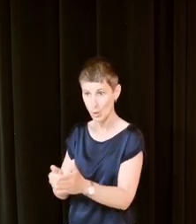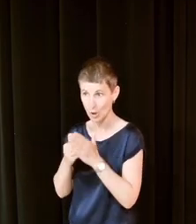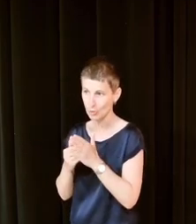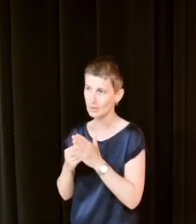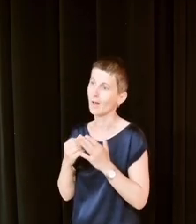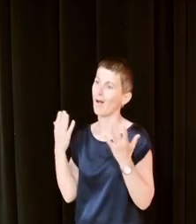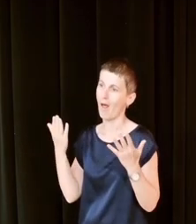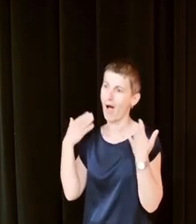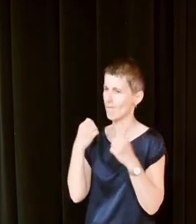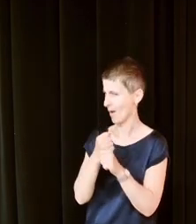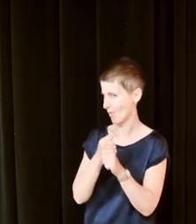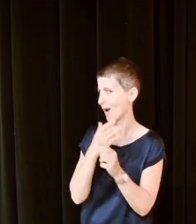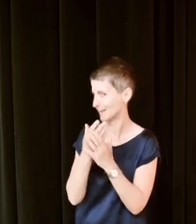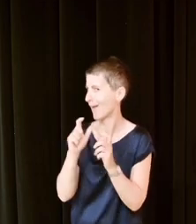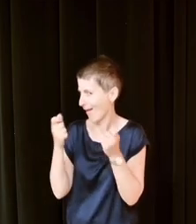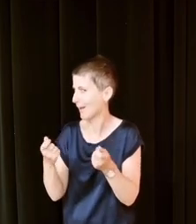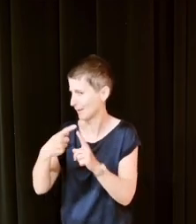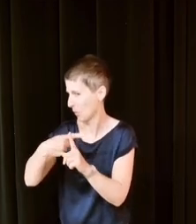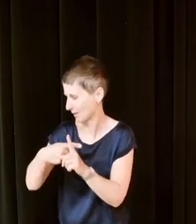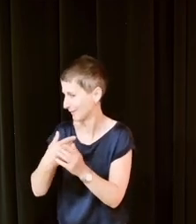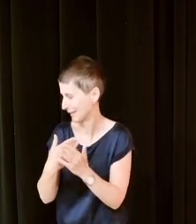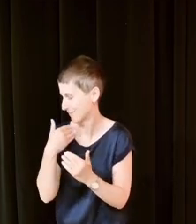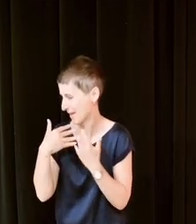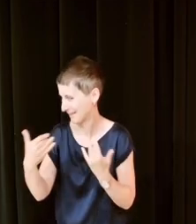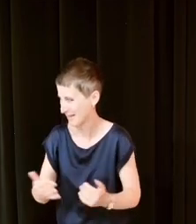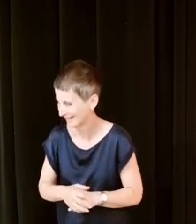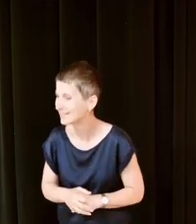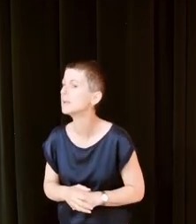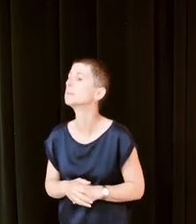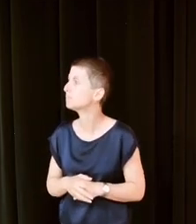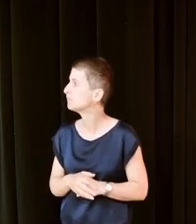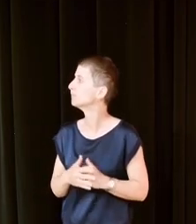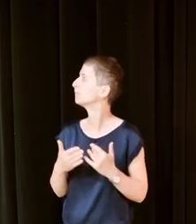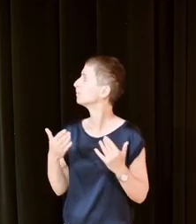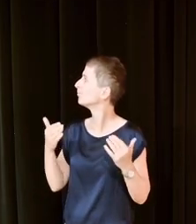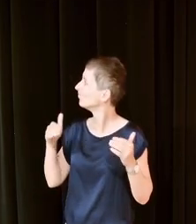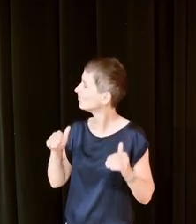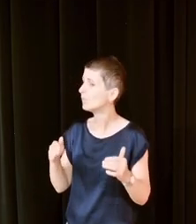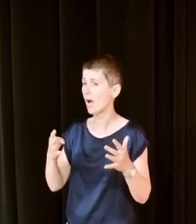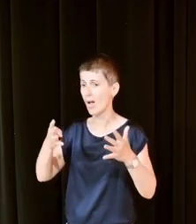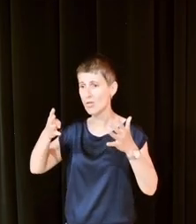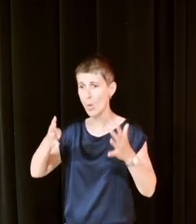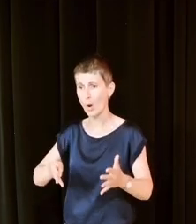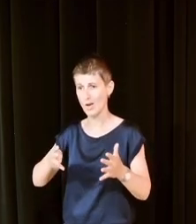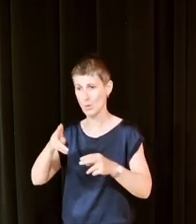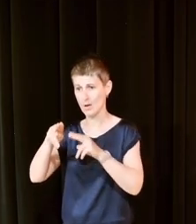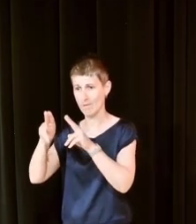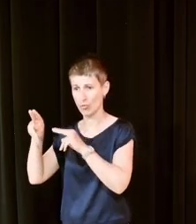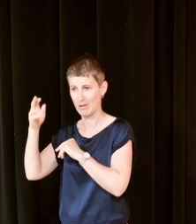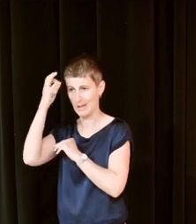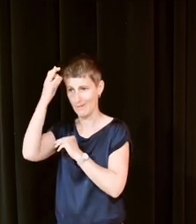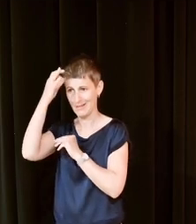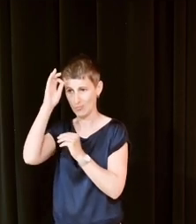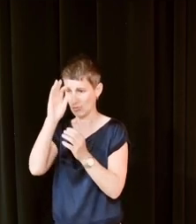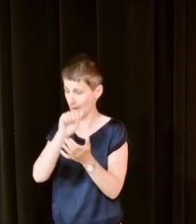wäre. Also Sie können sich vorstellen, da ist was rausgekommen. Und zwar sind dahinter 900 wissenschaftliche Publikationen zum Thema